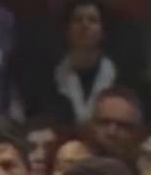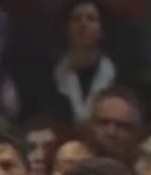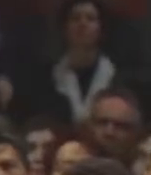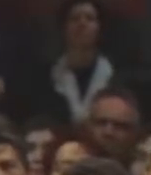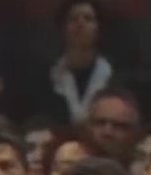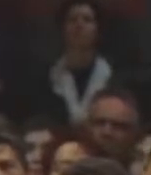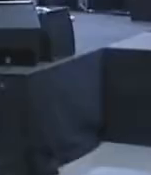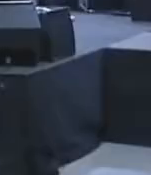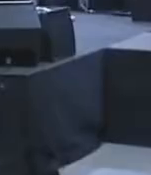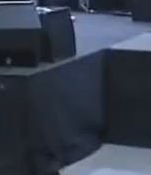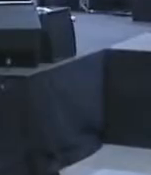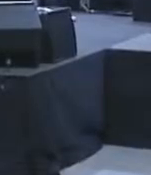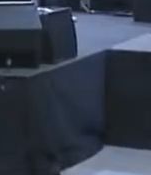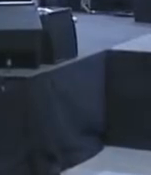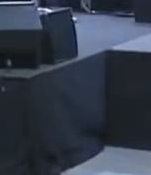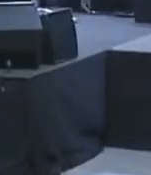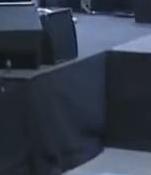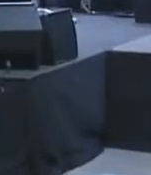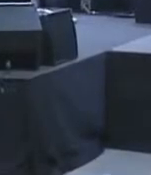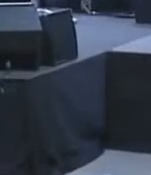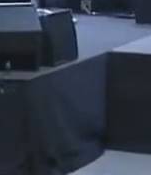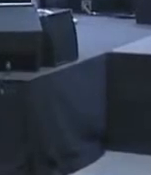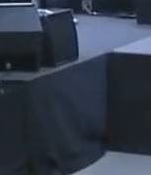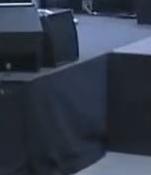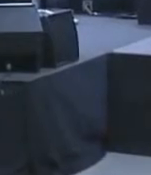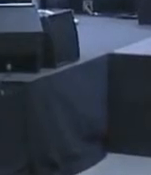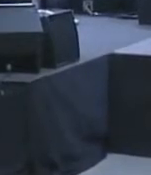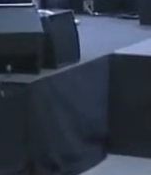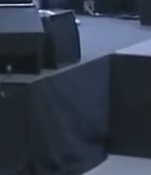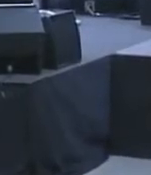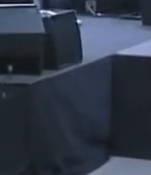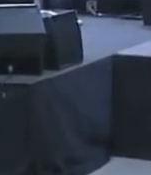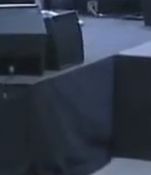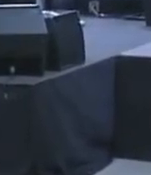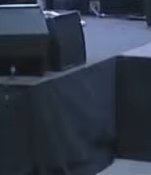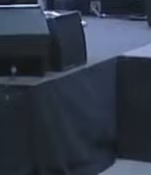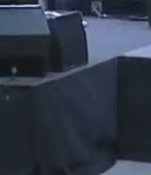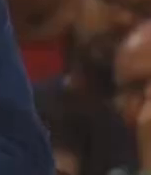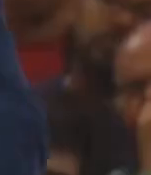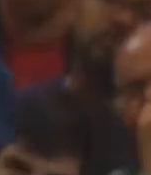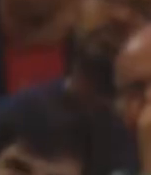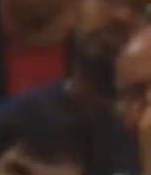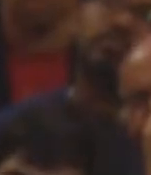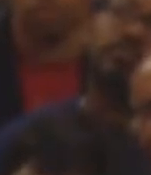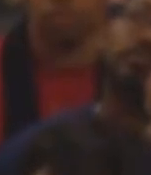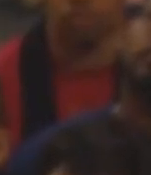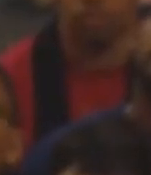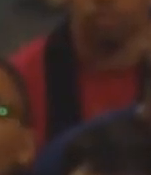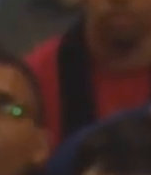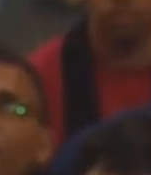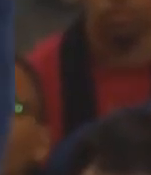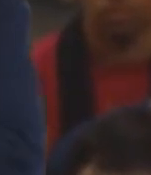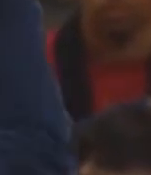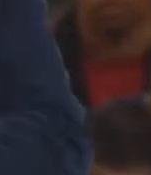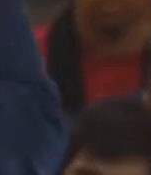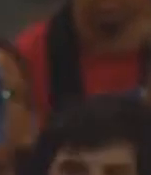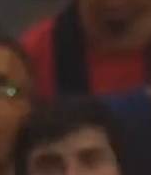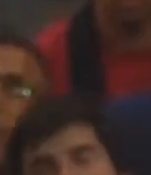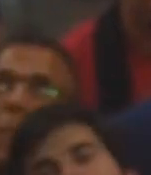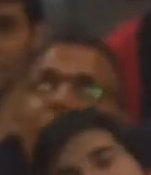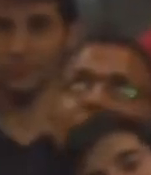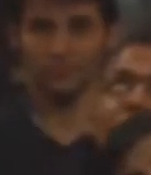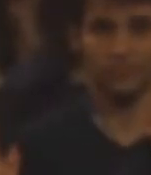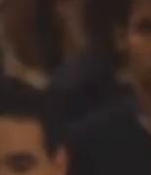alternative. Et aujourd'hui, il faut saluer ce fait que c'est dans le milieu paysan que l'on aura vu le plus de capacités d'innovation,